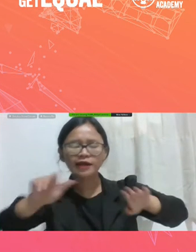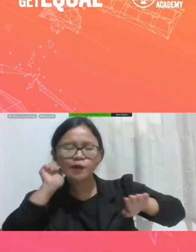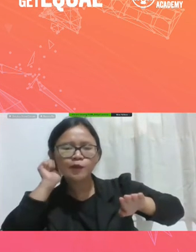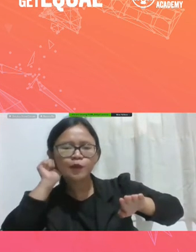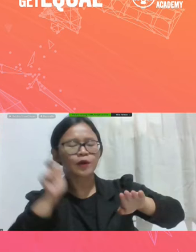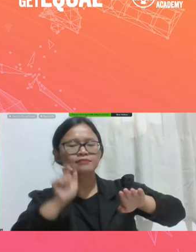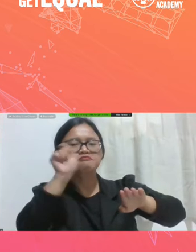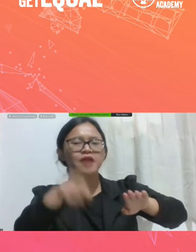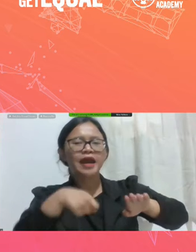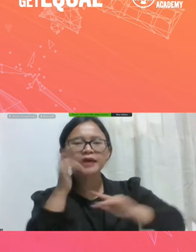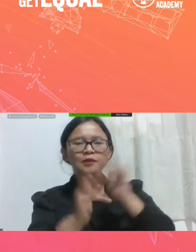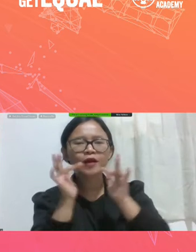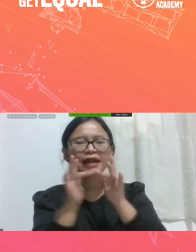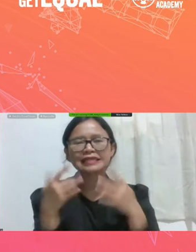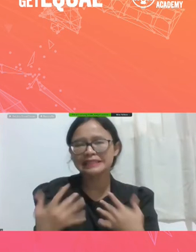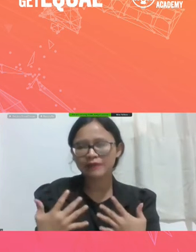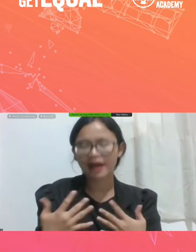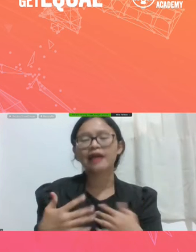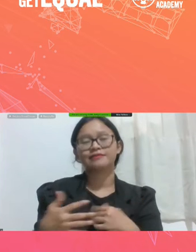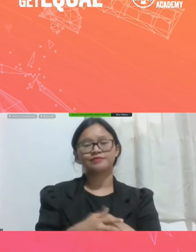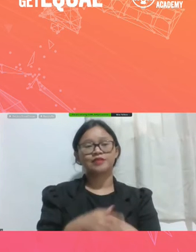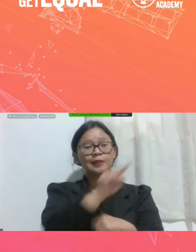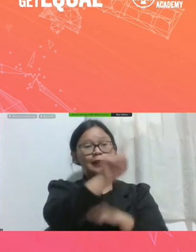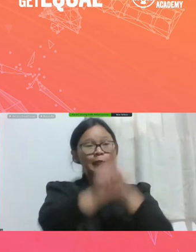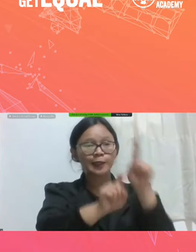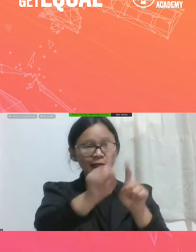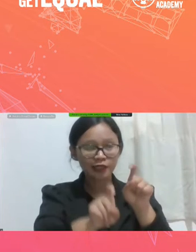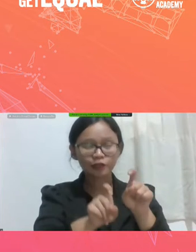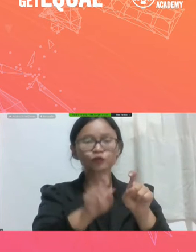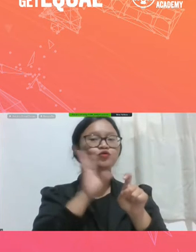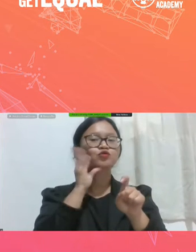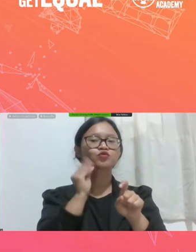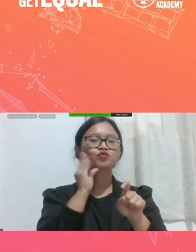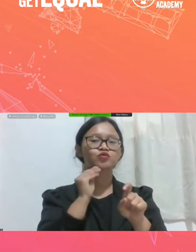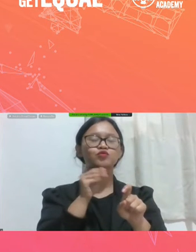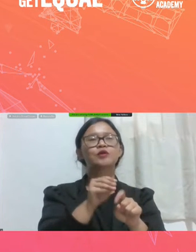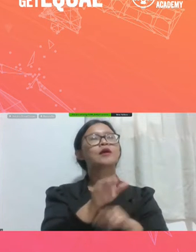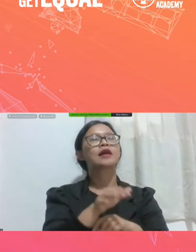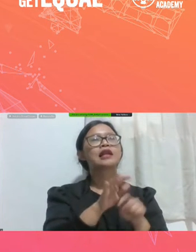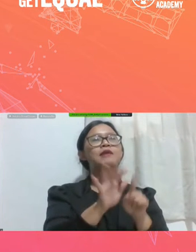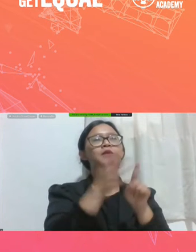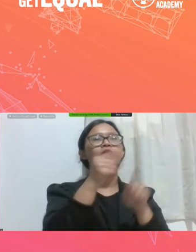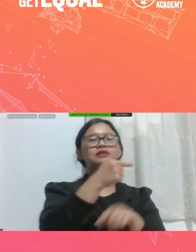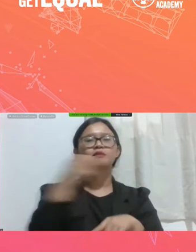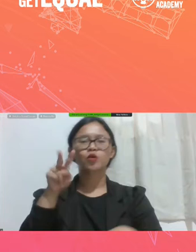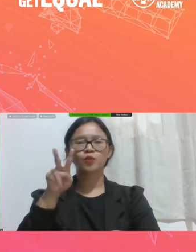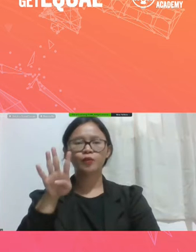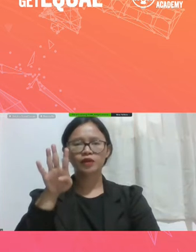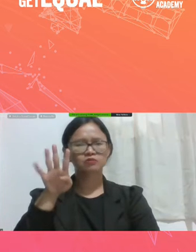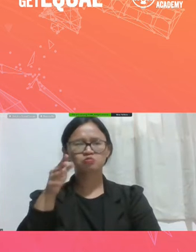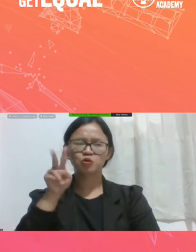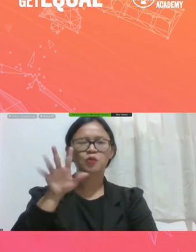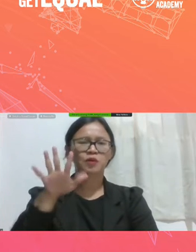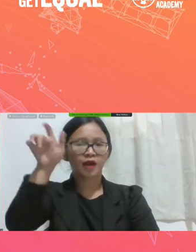sosial. Dari 500 responden dari Indonesia, usia 15 sampai 24 kalau nggak salah, atau 25,